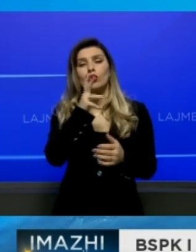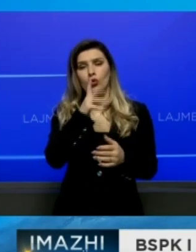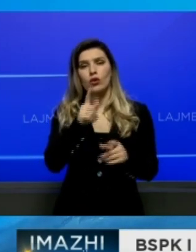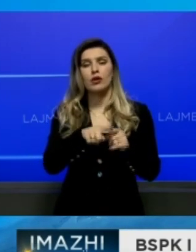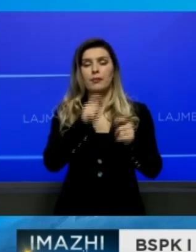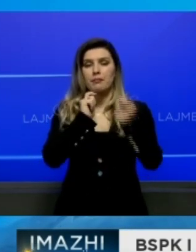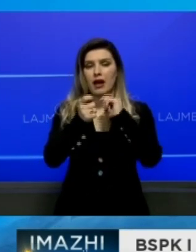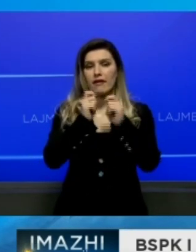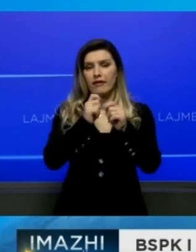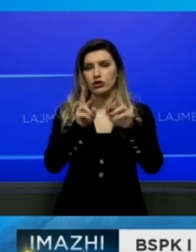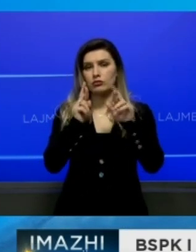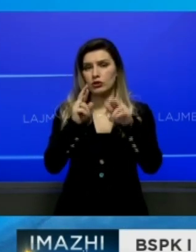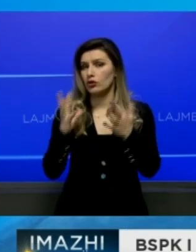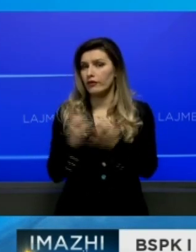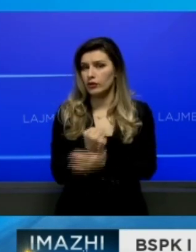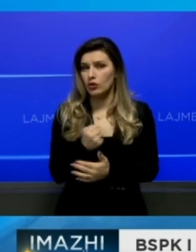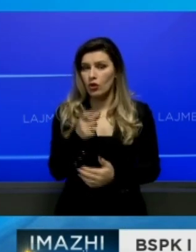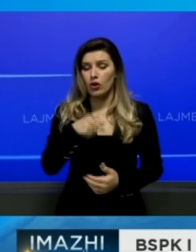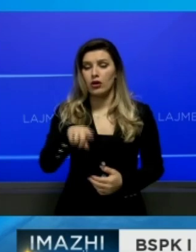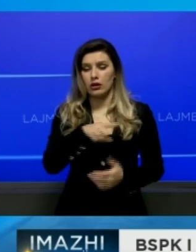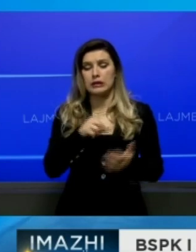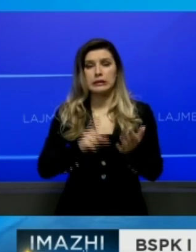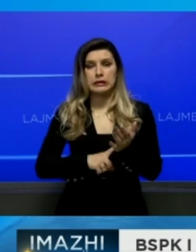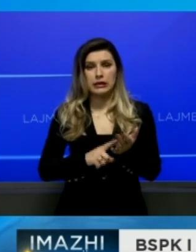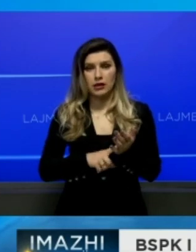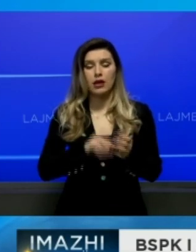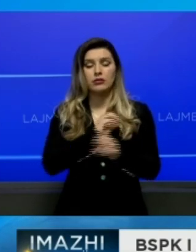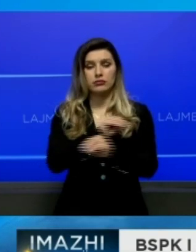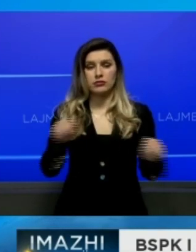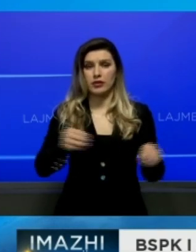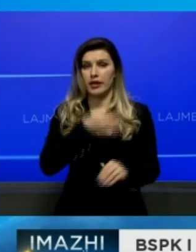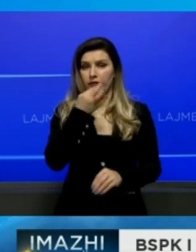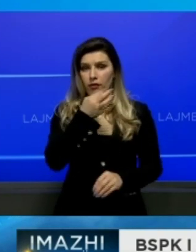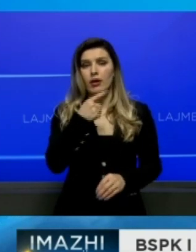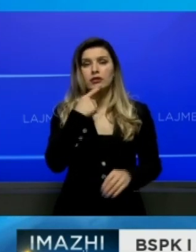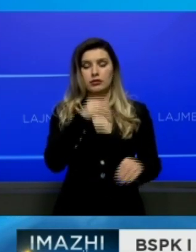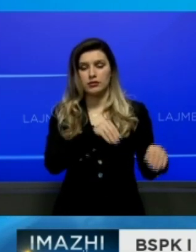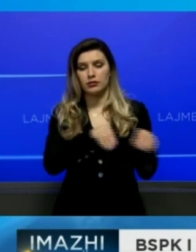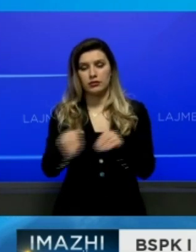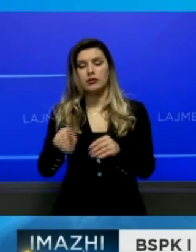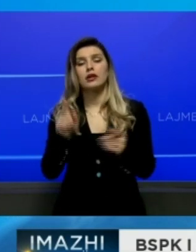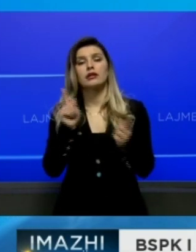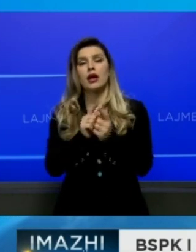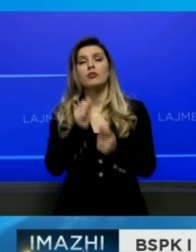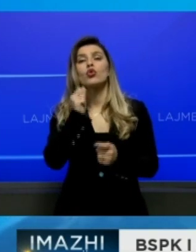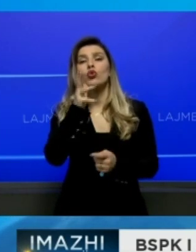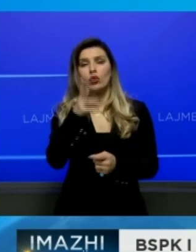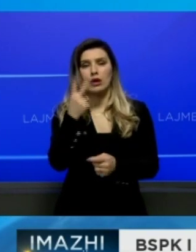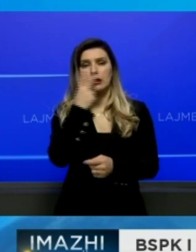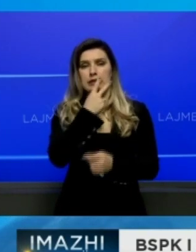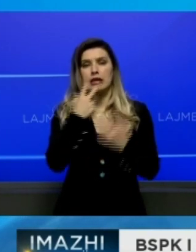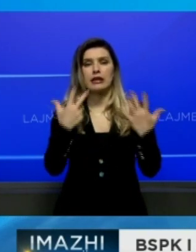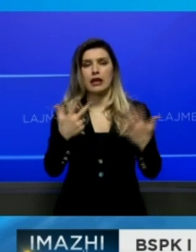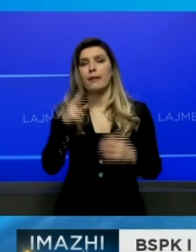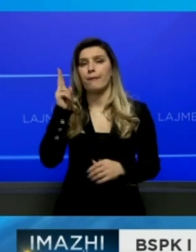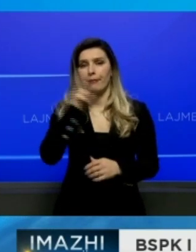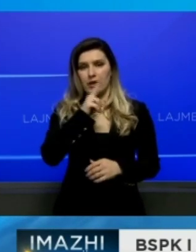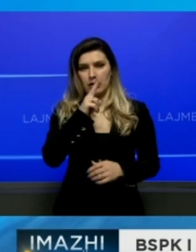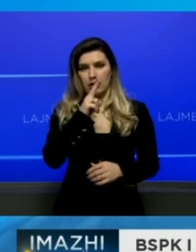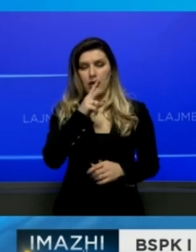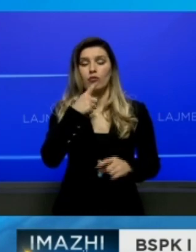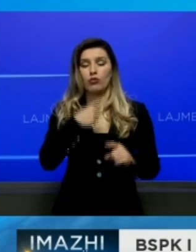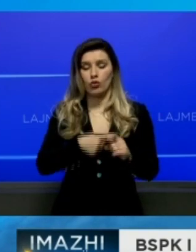marrëveshje në me dialog. Veprimet sindikale, sipas komunikatës së BSPK-s, shtyhen deri në takimin e datës 28 prill, ndërsa